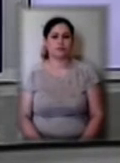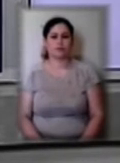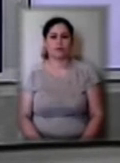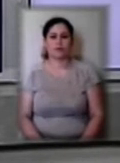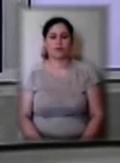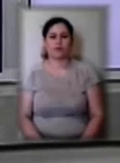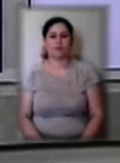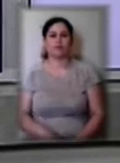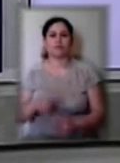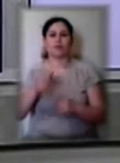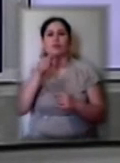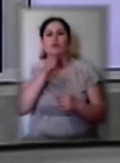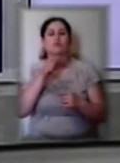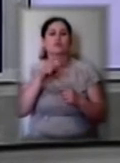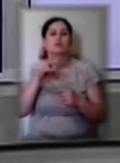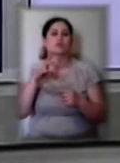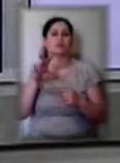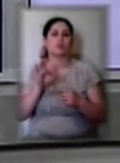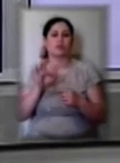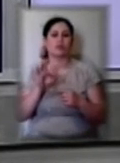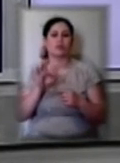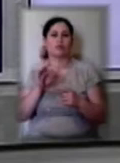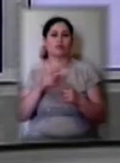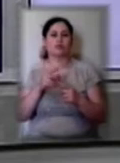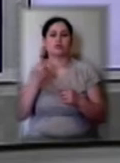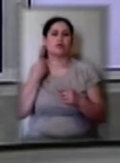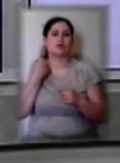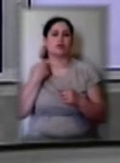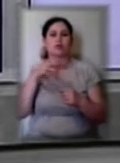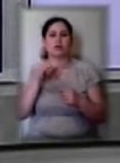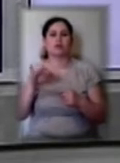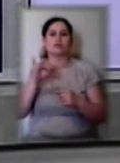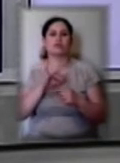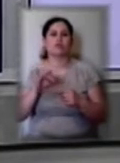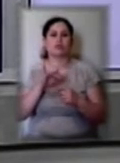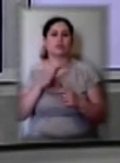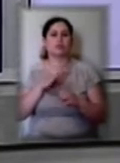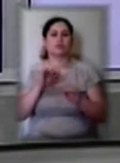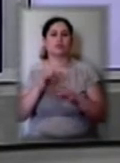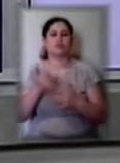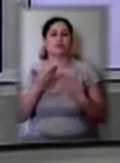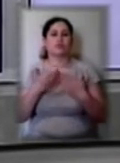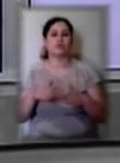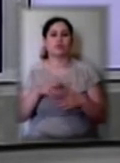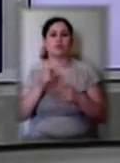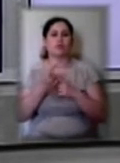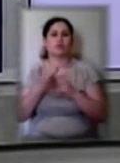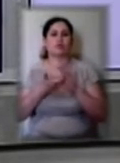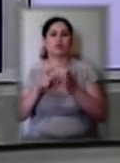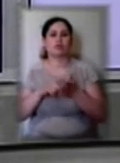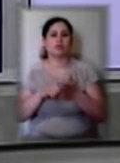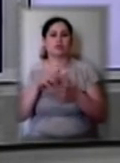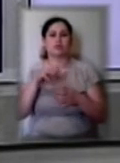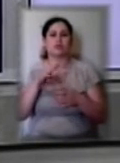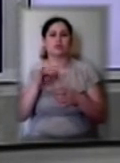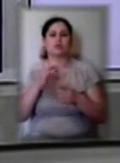Пробне зовнішнє незалежне оцінювання з англійської та історії складали сьогодні випускники 11 класів. Тестування